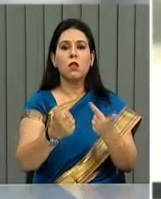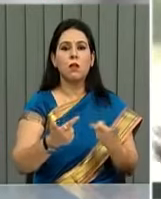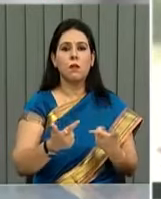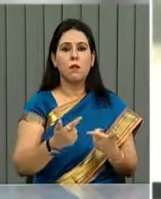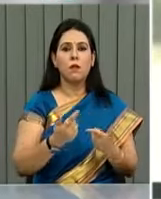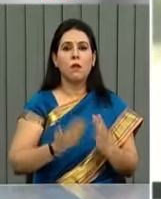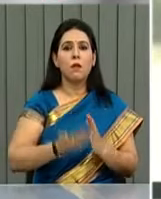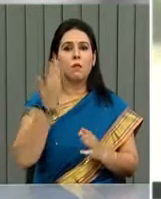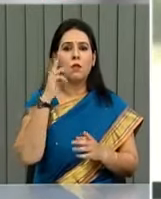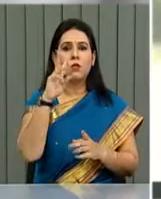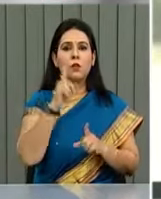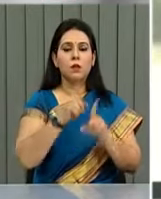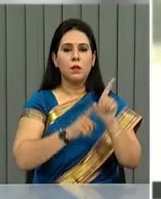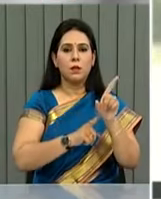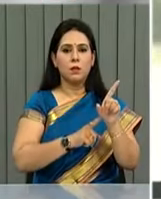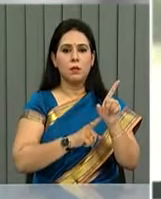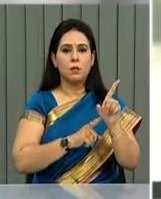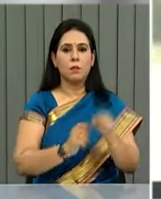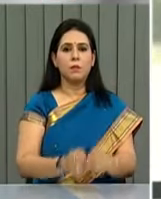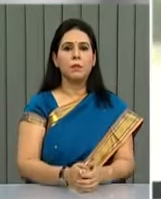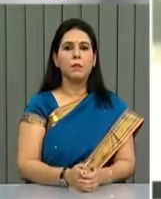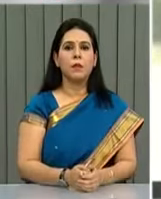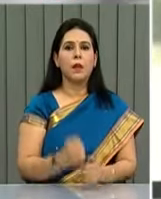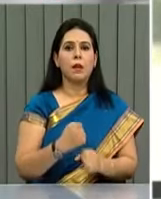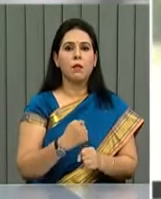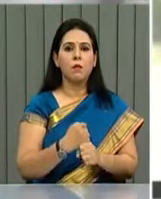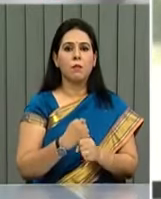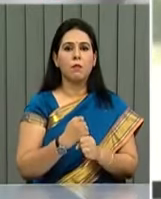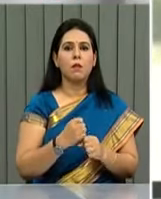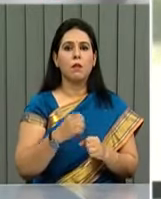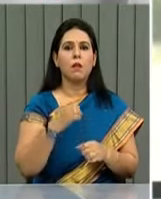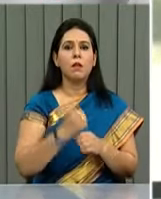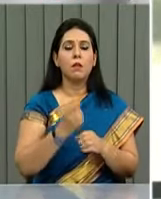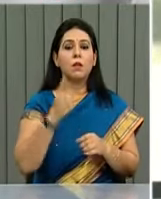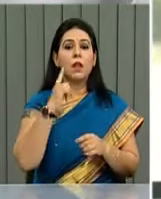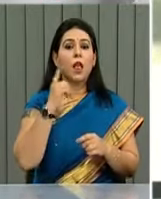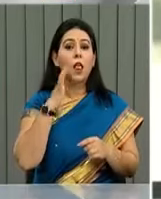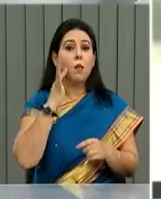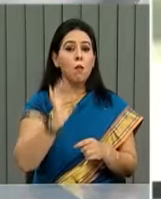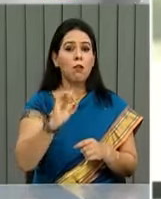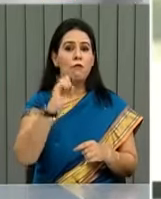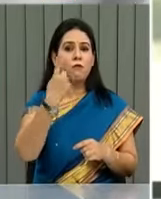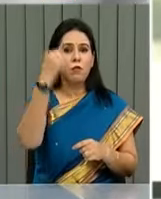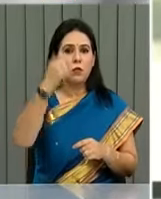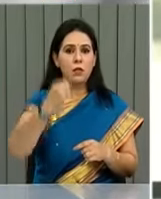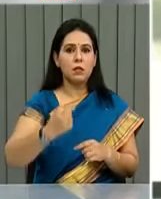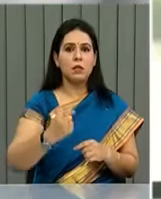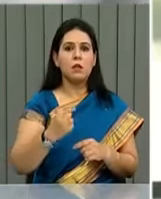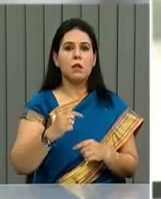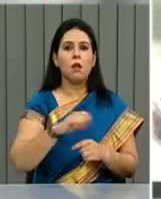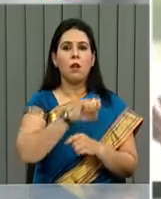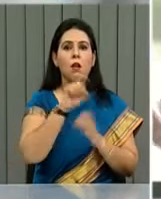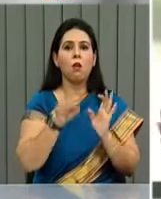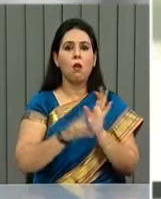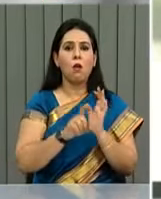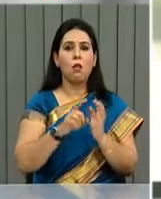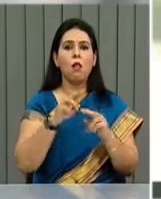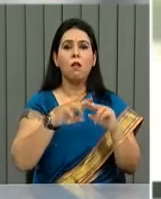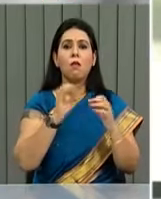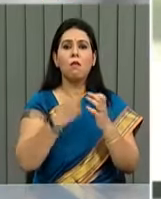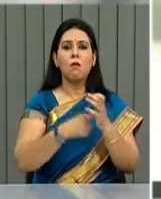देखिए, पिछले दो वर्षों में सरकार की बहुत बड़ी प्राथमिकता रही है कि जो औपचारिक